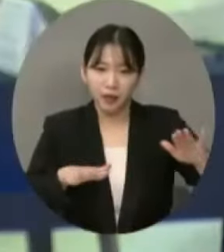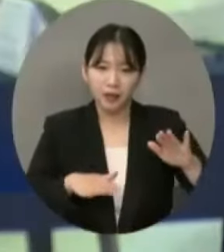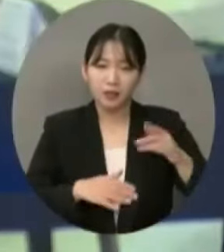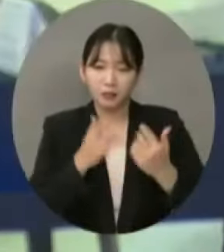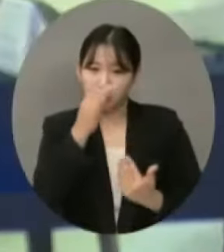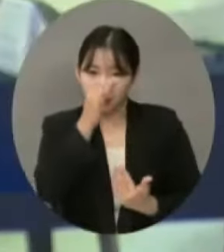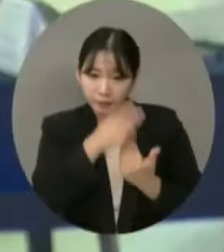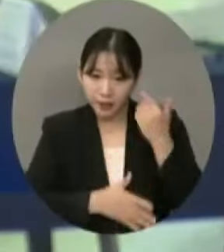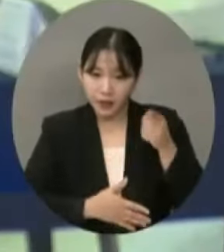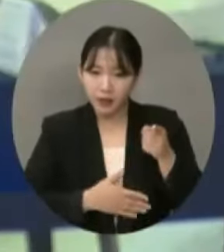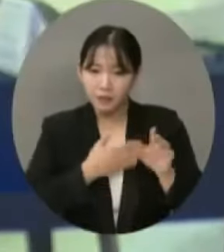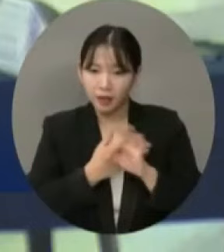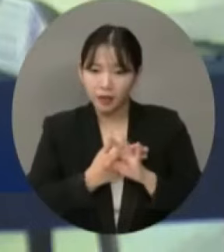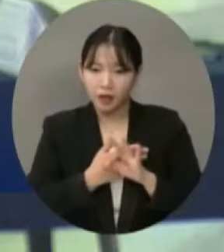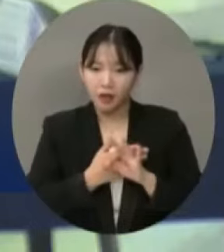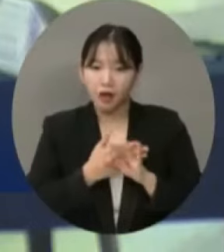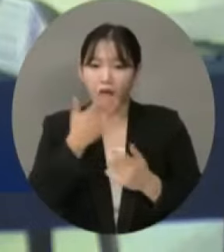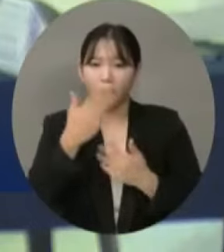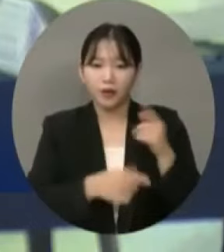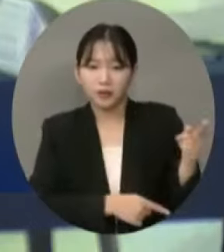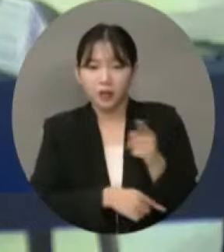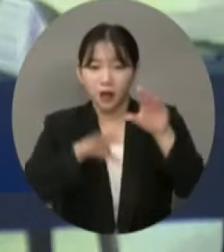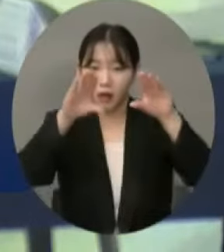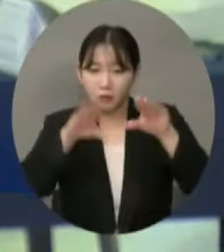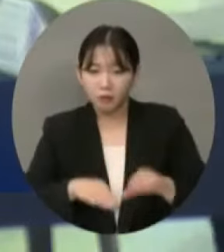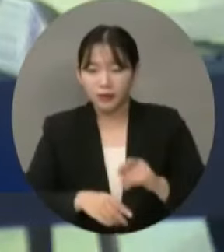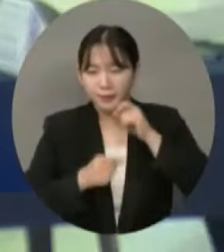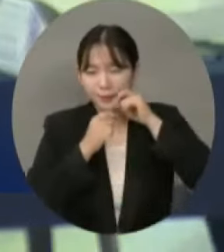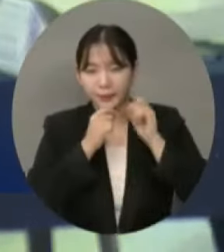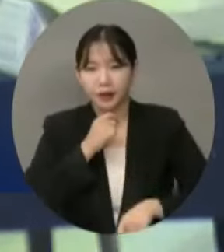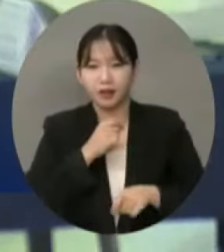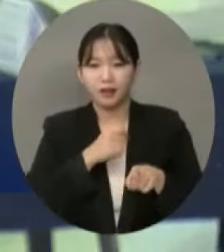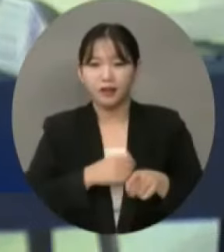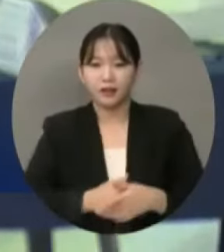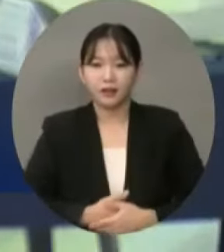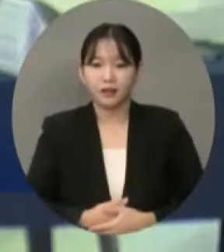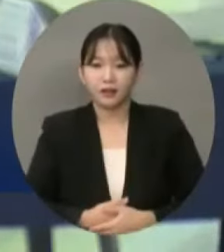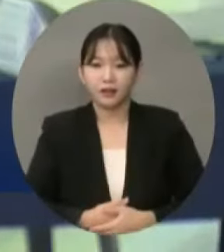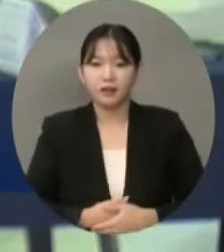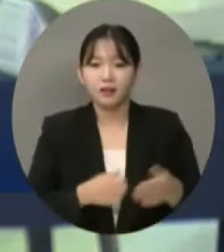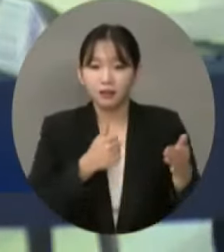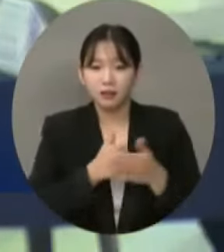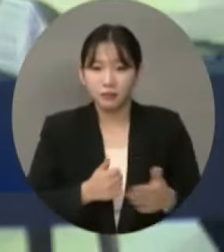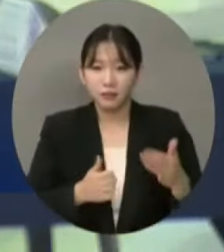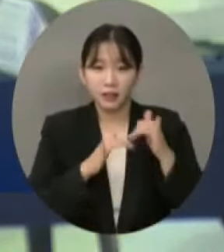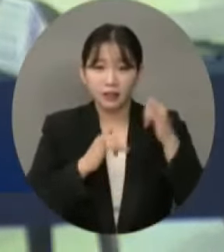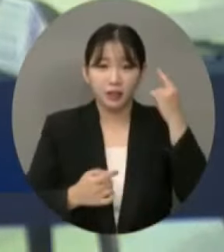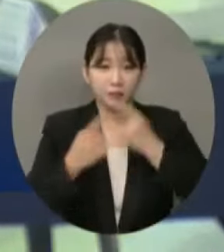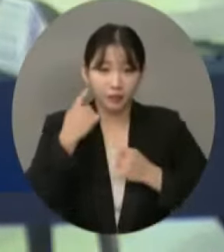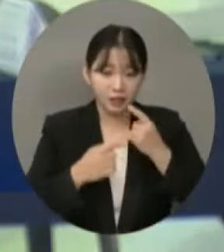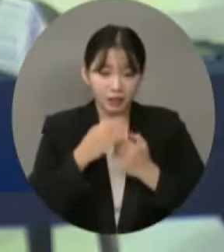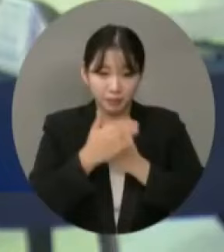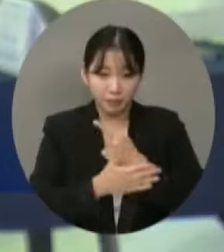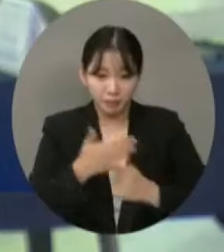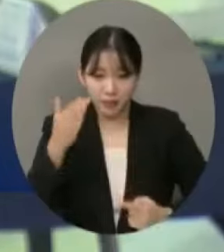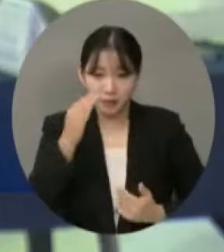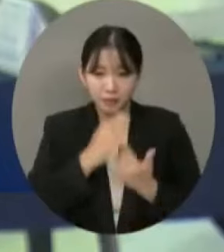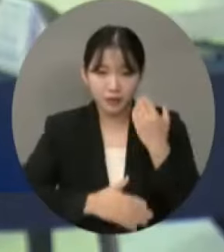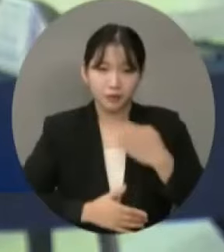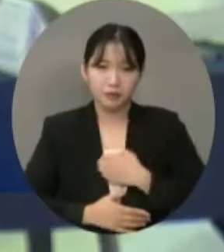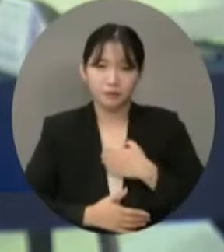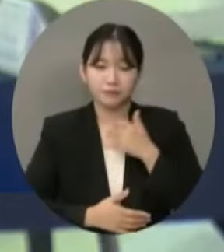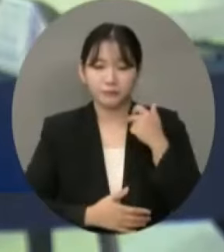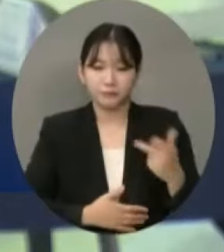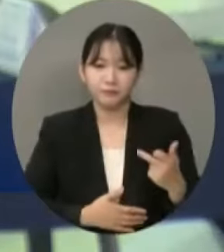화재가 발생하게 되면은 화재 진압이 상당히 어렵습니다. 그로 인해서 인명 피해가